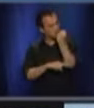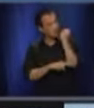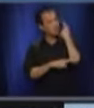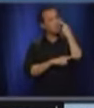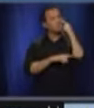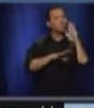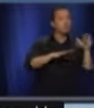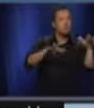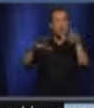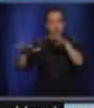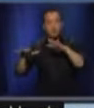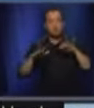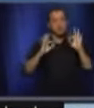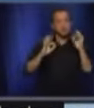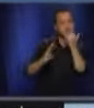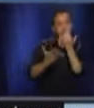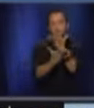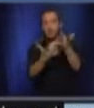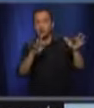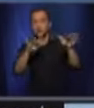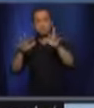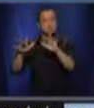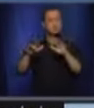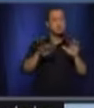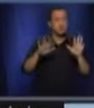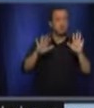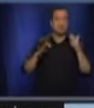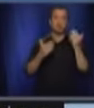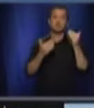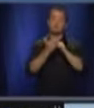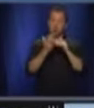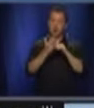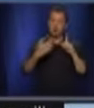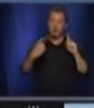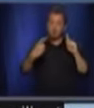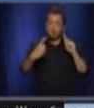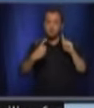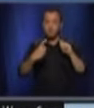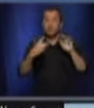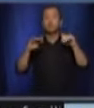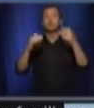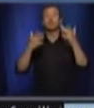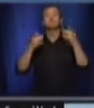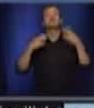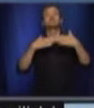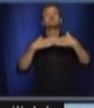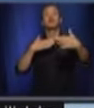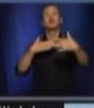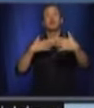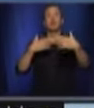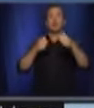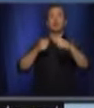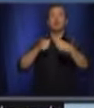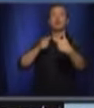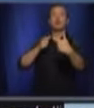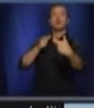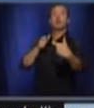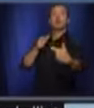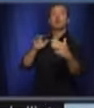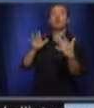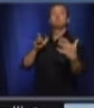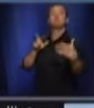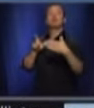une zone orange, on peut retourner au jaune, mais on pourra vous dire les délais que ça peut prendre. On ira un petit peu plus dans le détail s'il y avait des